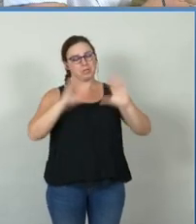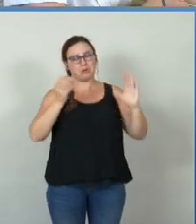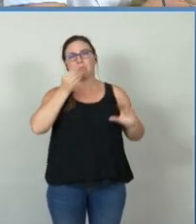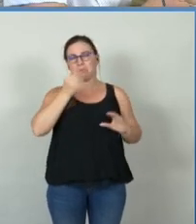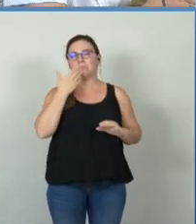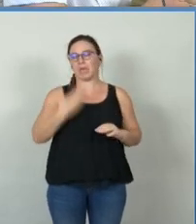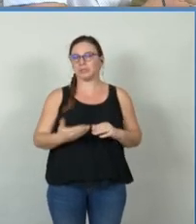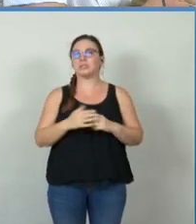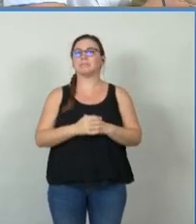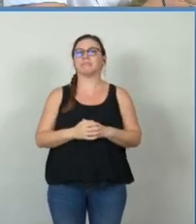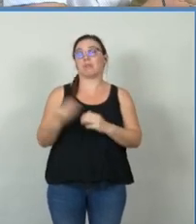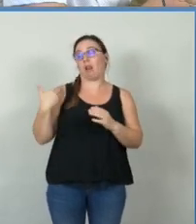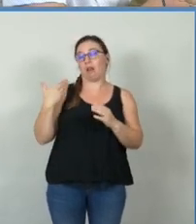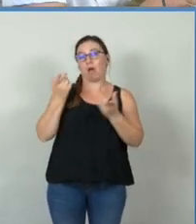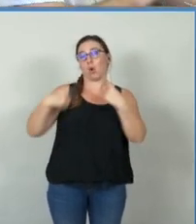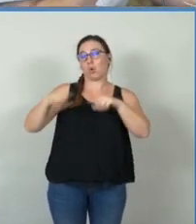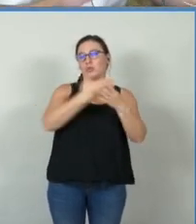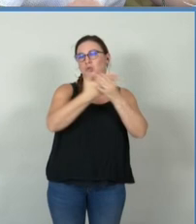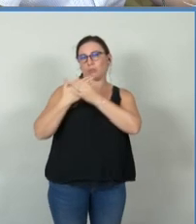notamment en commission